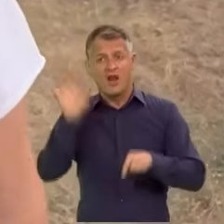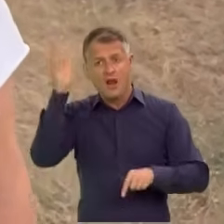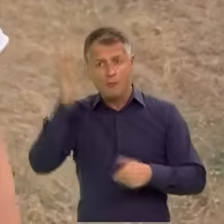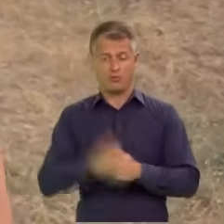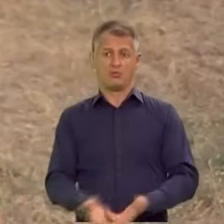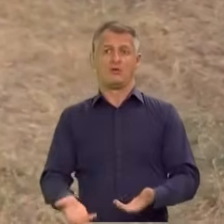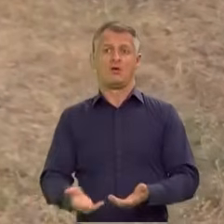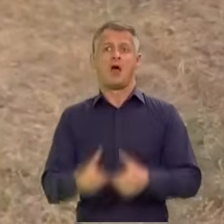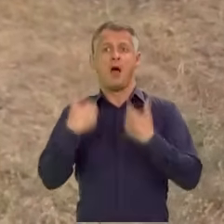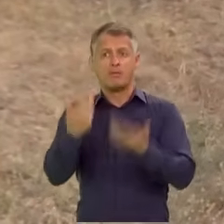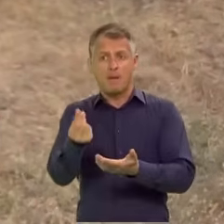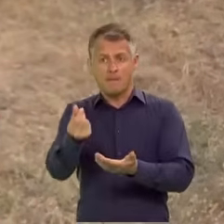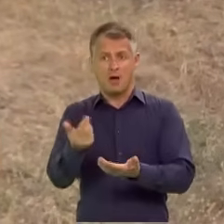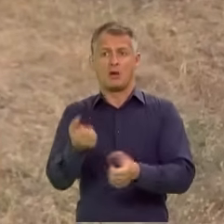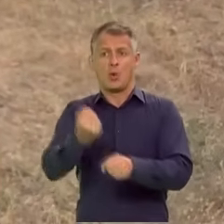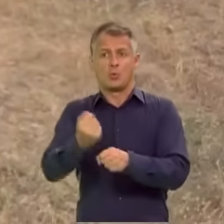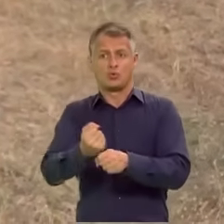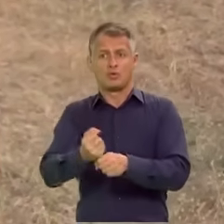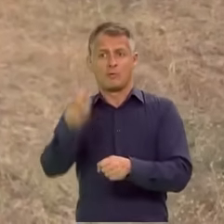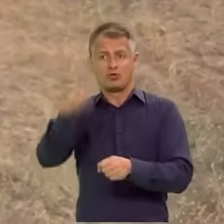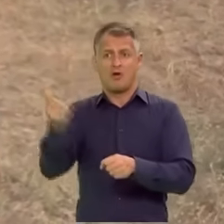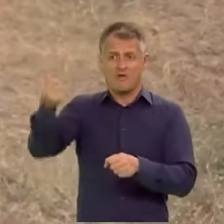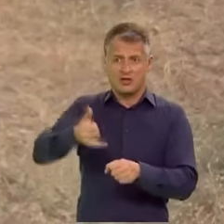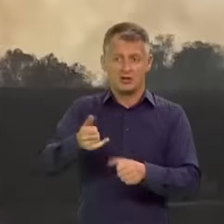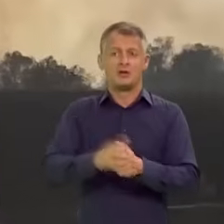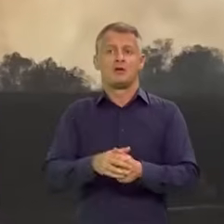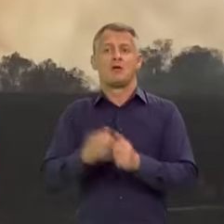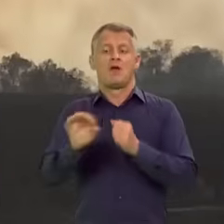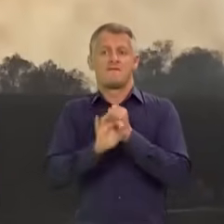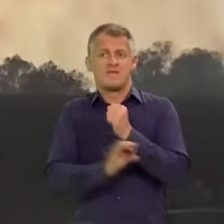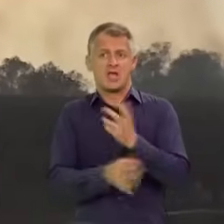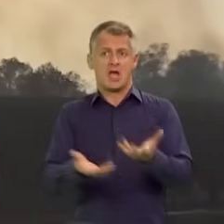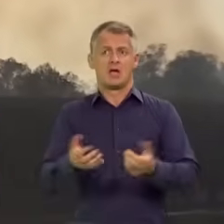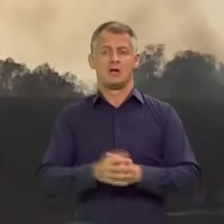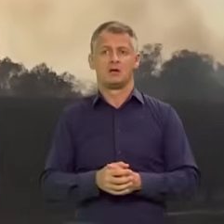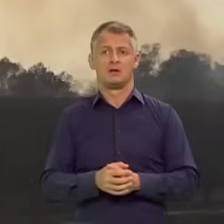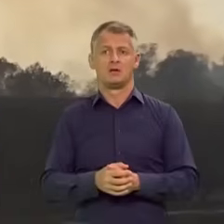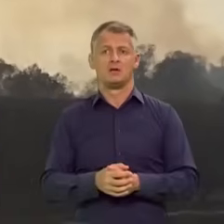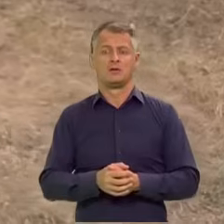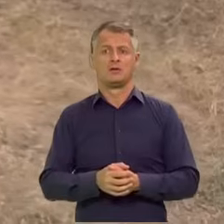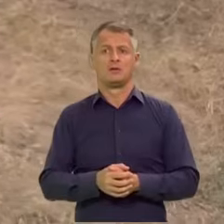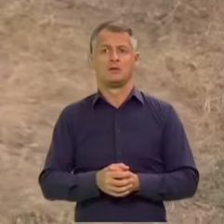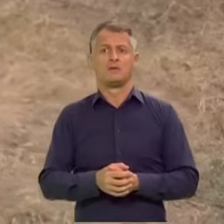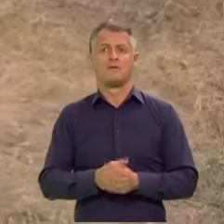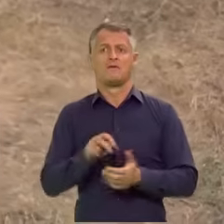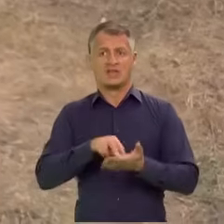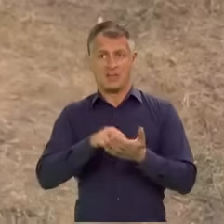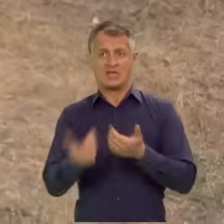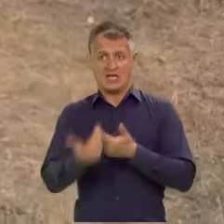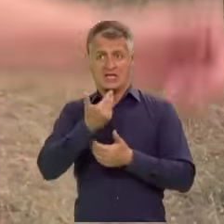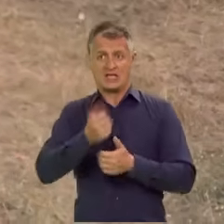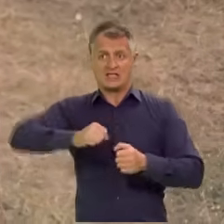oameni. Rămân săran cu pumnii la inimă. V-ați temut că intră în sat? Păi intră și vine peste